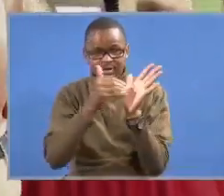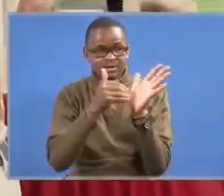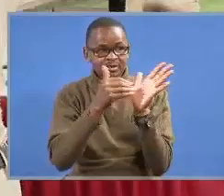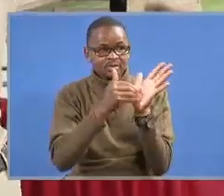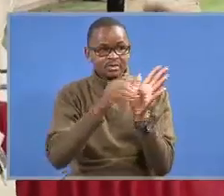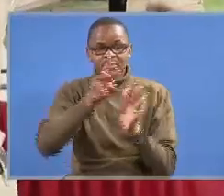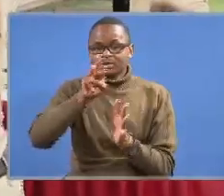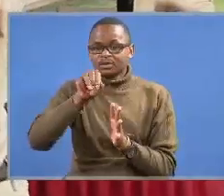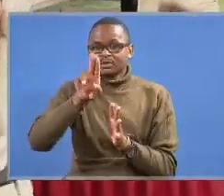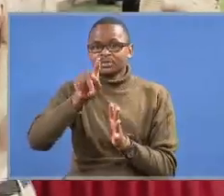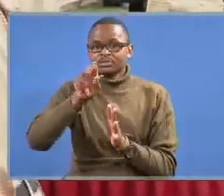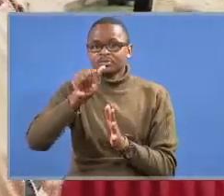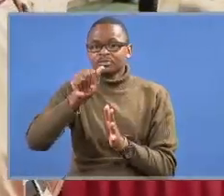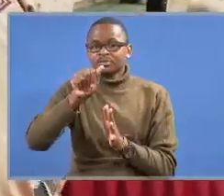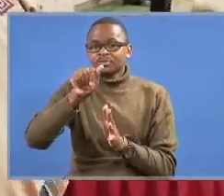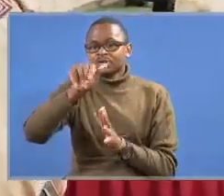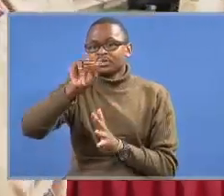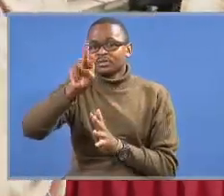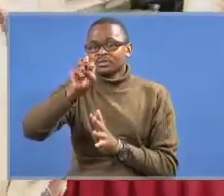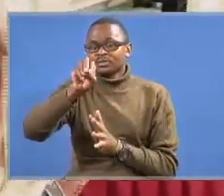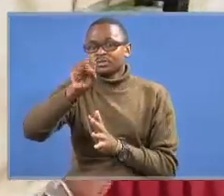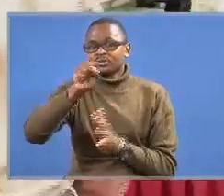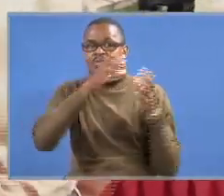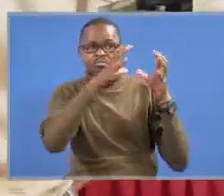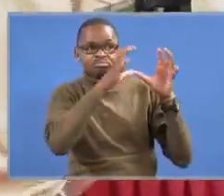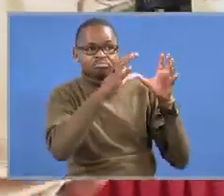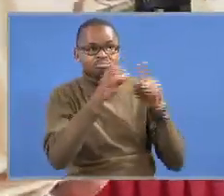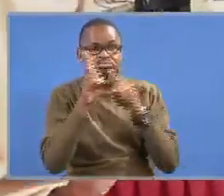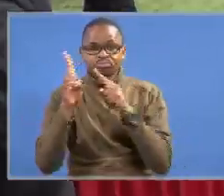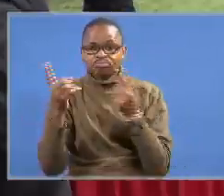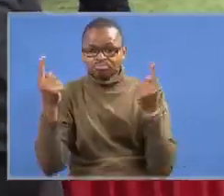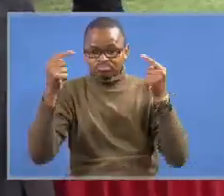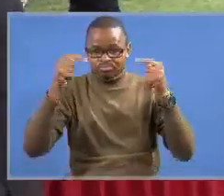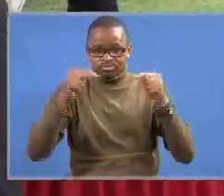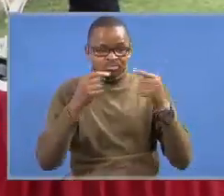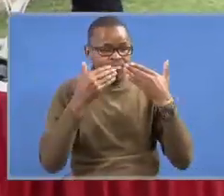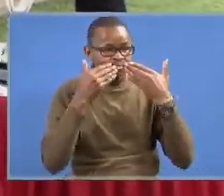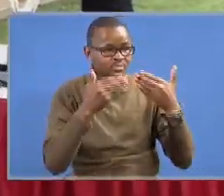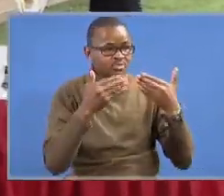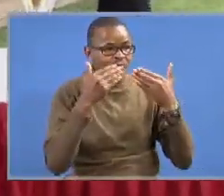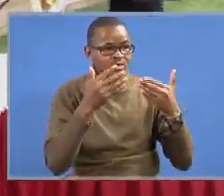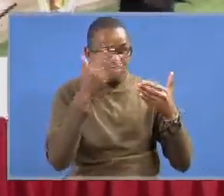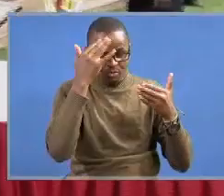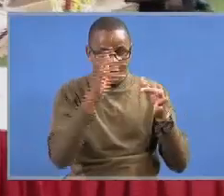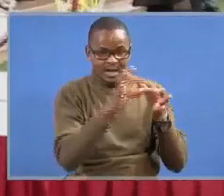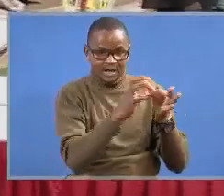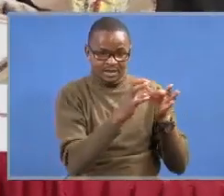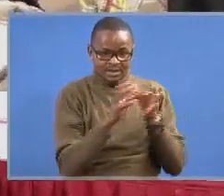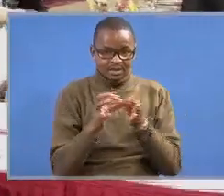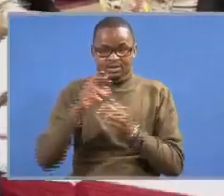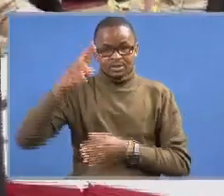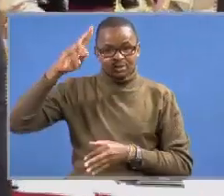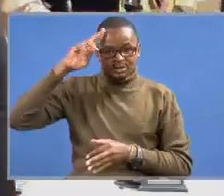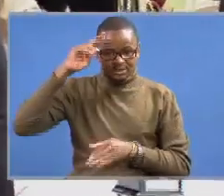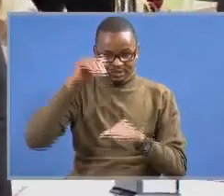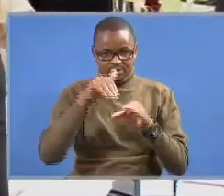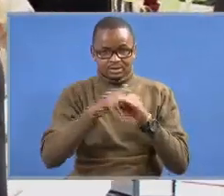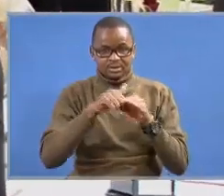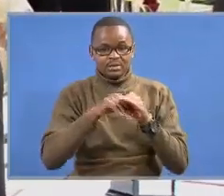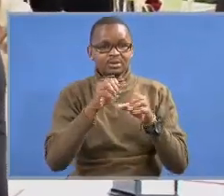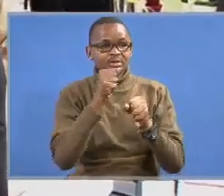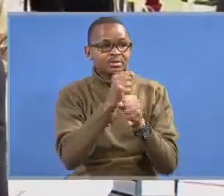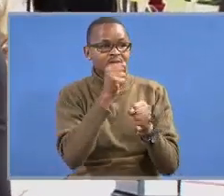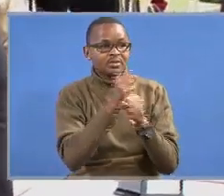Machakos Alfred Mutua na mwenzake Amazon Kingi wa Kilifi waliohudhuria wamepongezwa kukuunga mkono maskauti katika